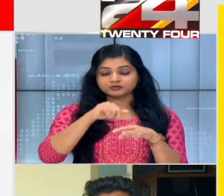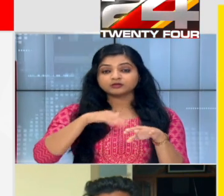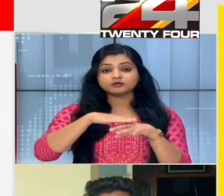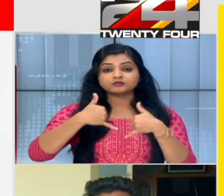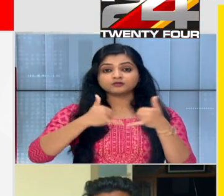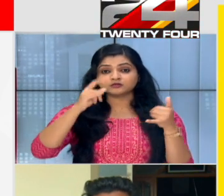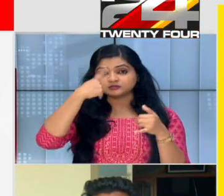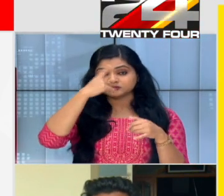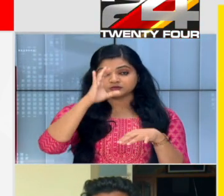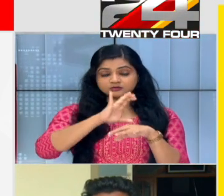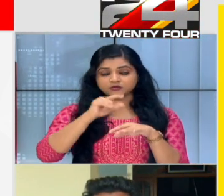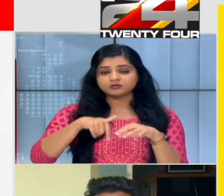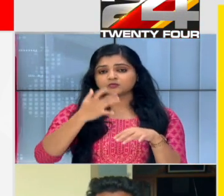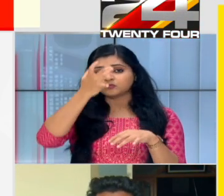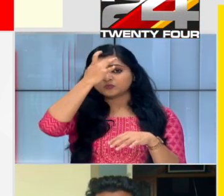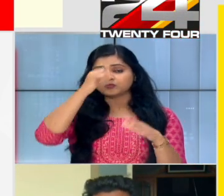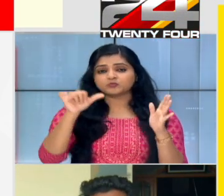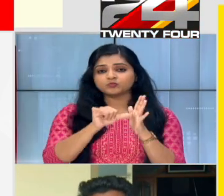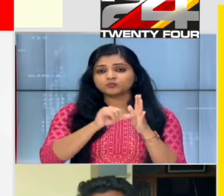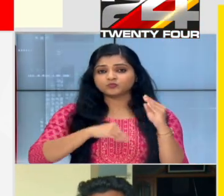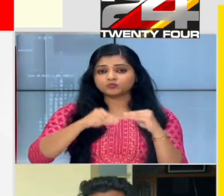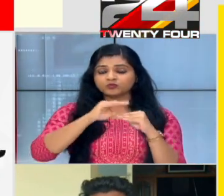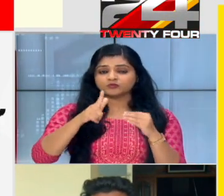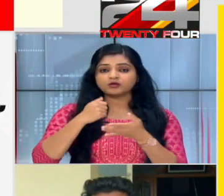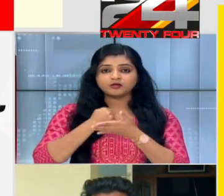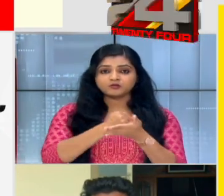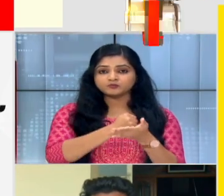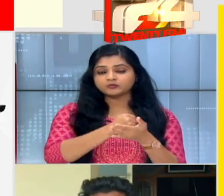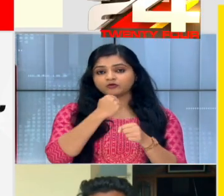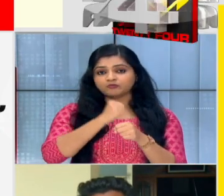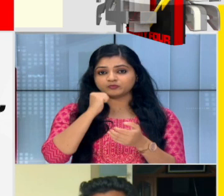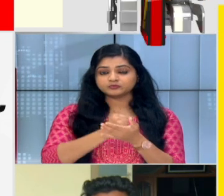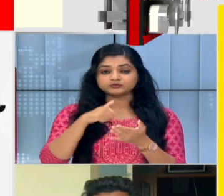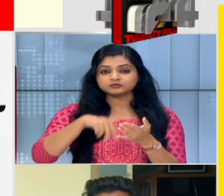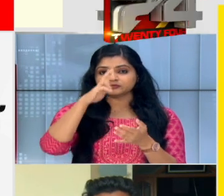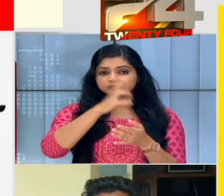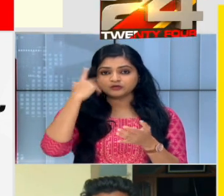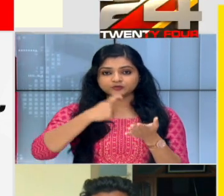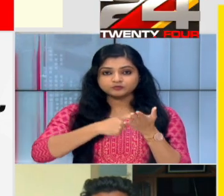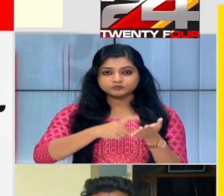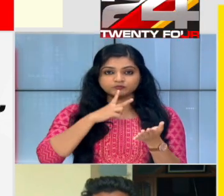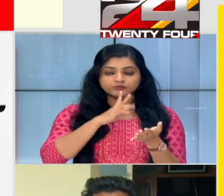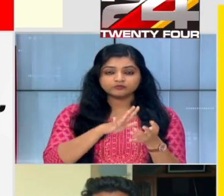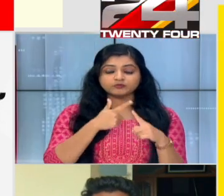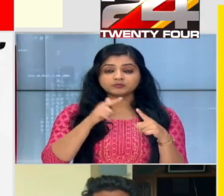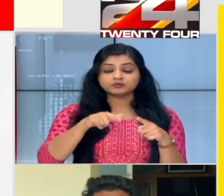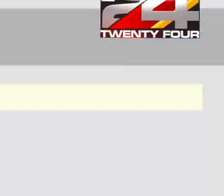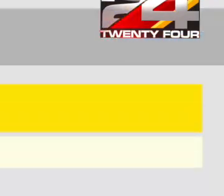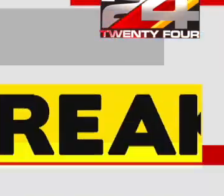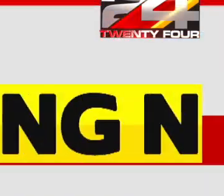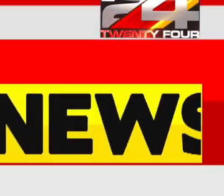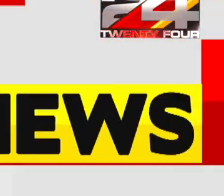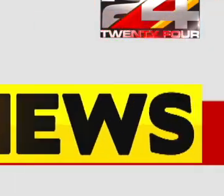വെല്ലുവിളി നേരിടുന്നു, ആ സാഹചര്യത്തിൽ ഇടപെടൽ ഉണ്ടാകണമെന്ന് അന്ന് ഈ അണ്ടർസ്റ്റാൻഡ് അടക്കമുള്ളവർ ആവശ്യപ്പെട്ടതാണ്. പക്ഷേ ഈ കേന്ദ്രമന്ത്രിയോട് ഈ